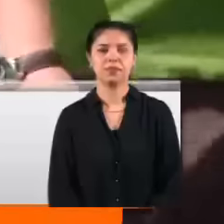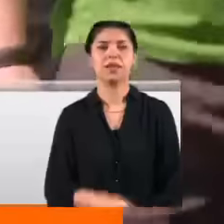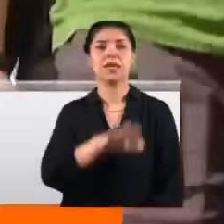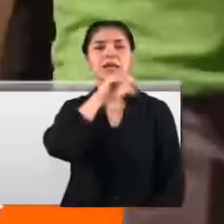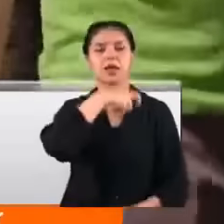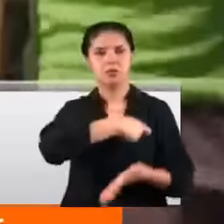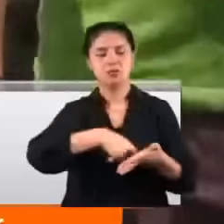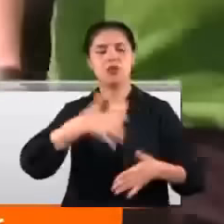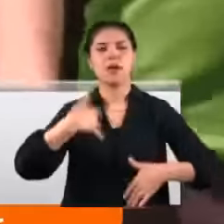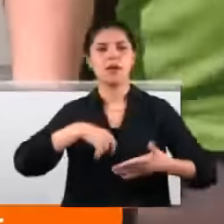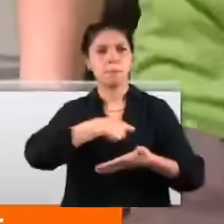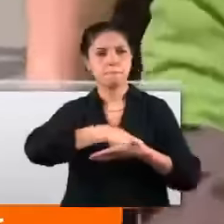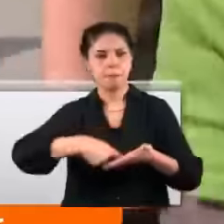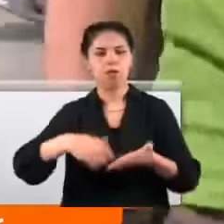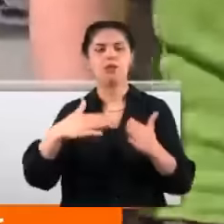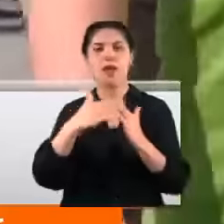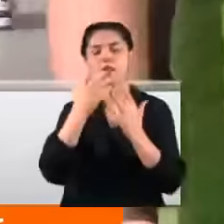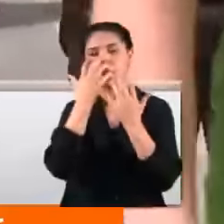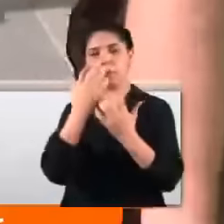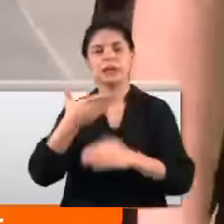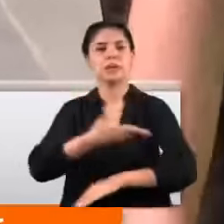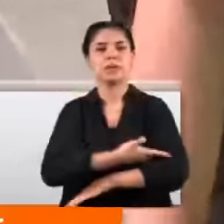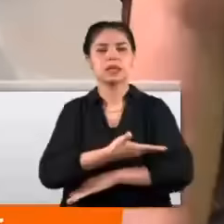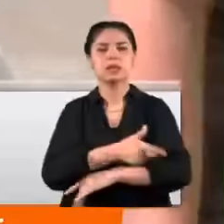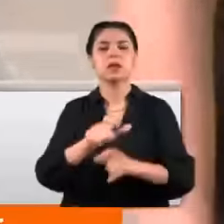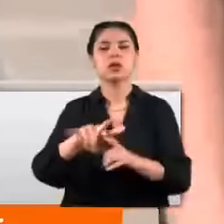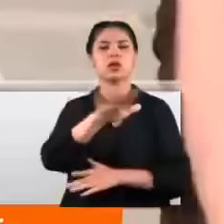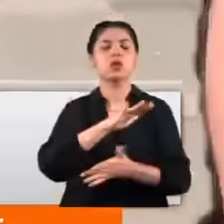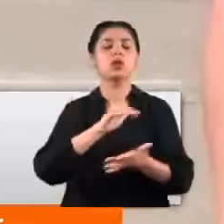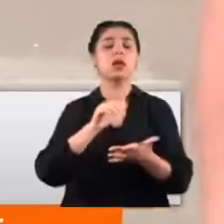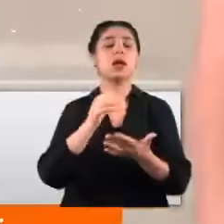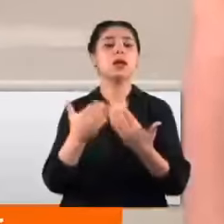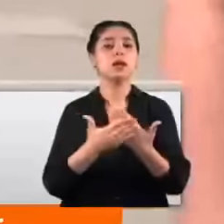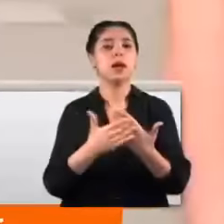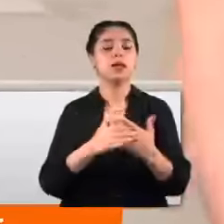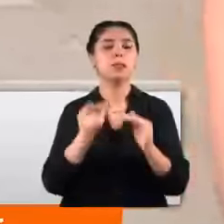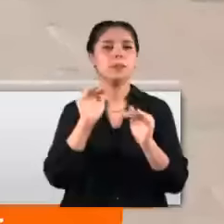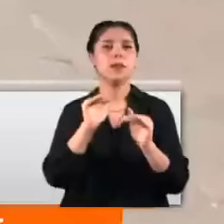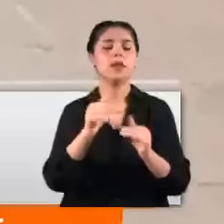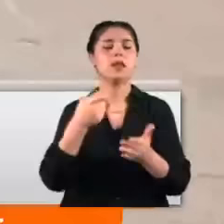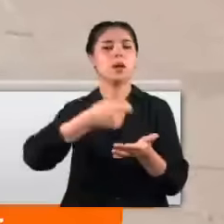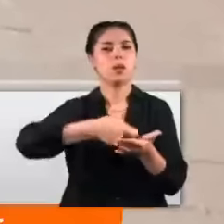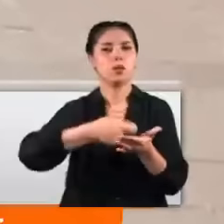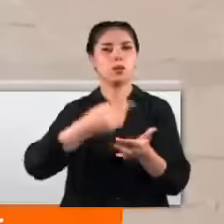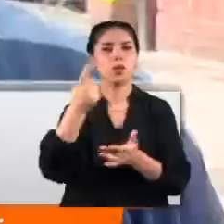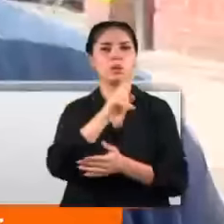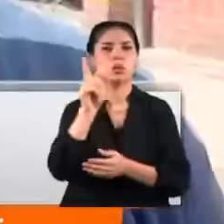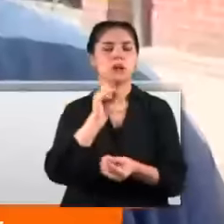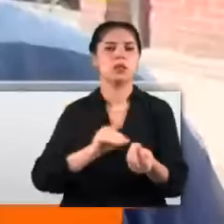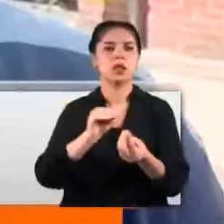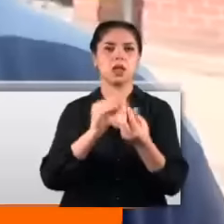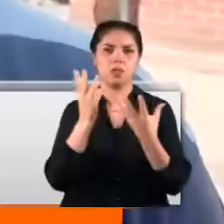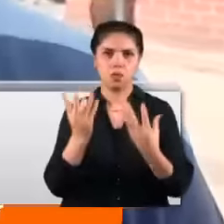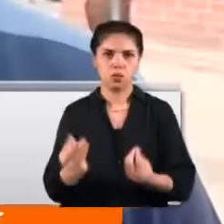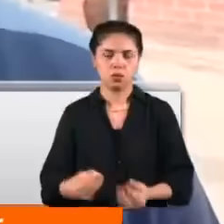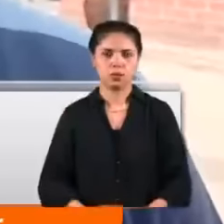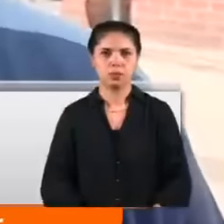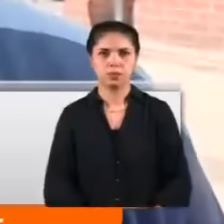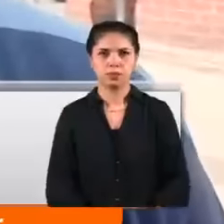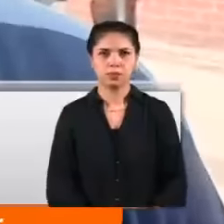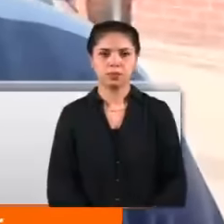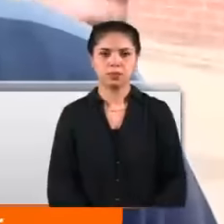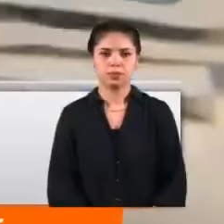aile, engelli maaşı, evde bakım hizmeti, sosyal yardım destek ödemelerine %20'ye yakın artış yapıldı. Onlar çok iyi bir şey olur.